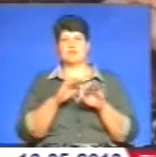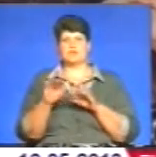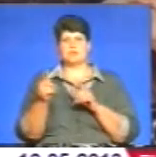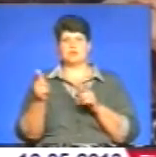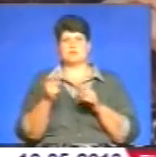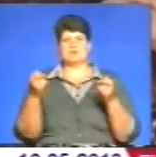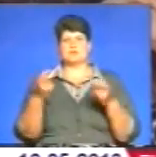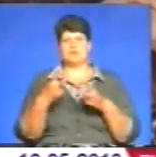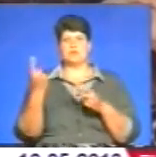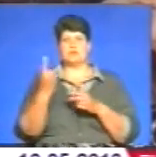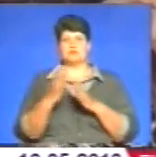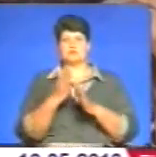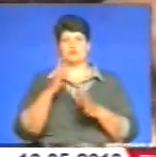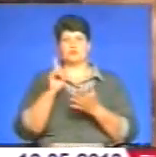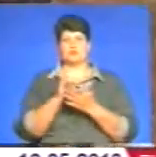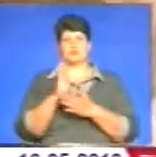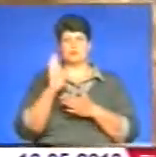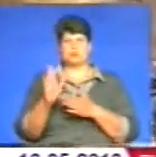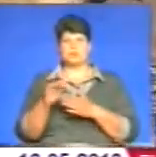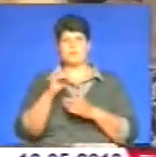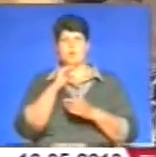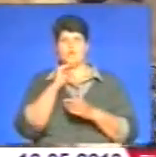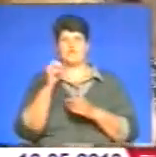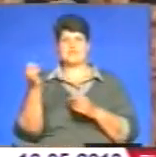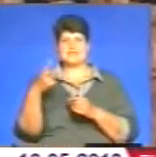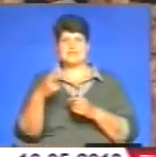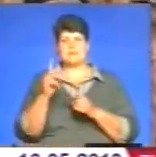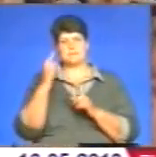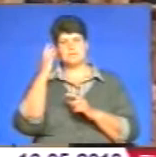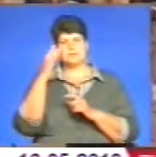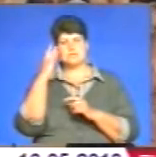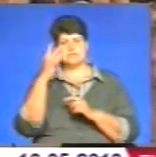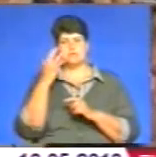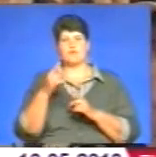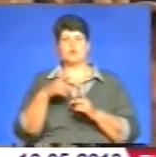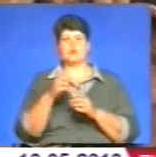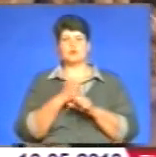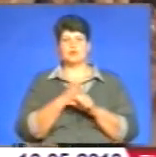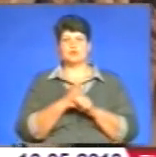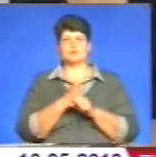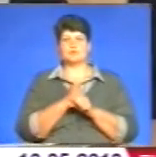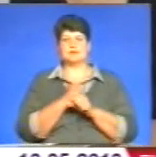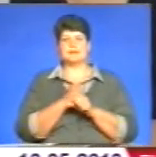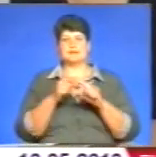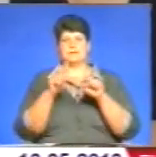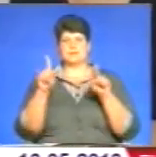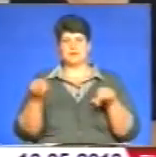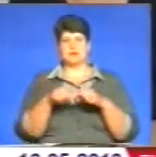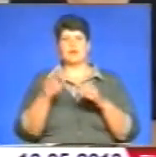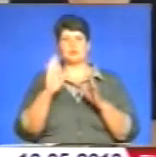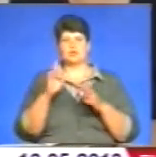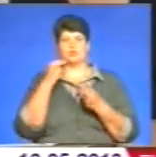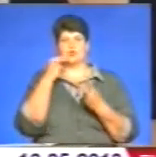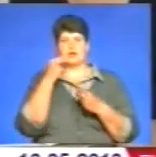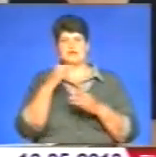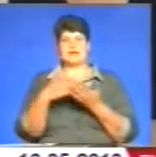в першу чергу у нього має бути сформоване професійне мислення у ході роботи науковці склали алгоритм за яким поліпшувати